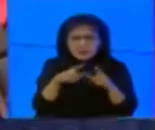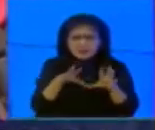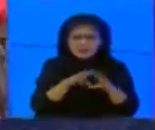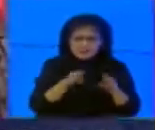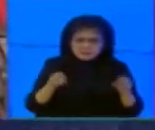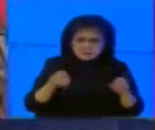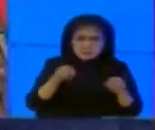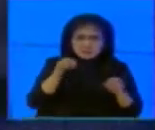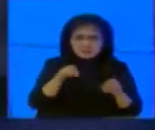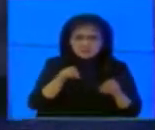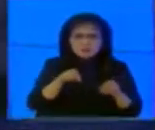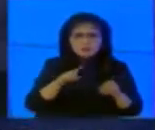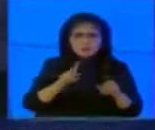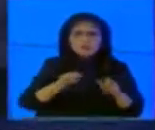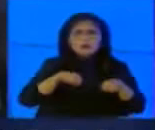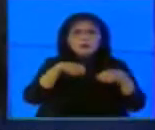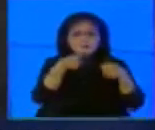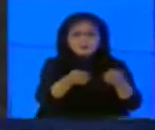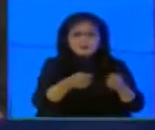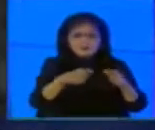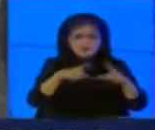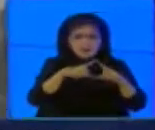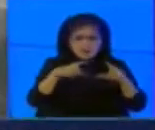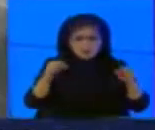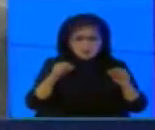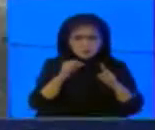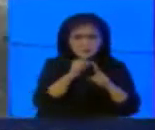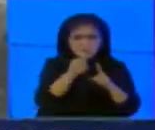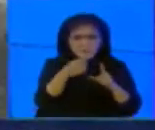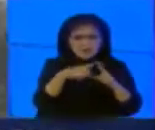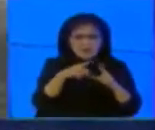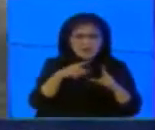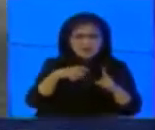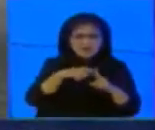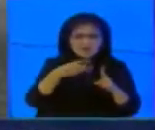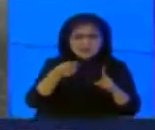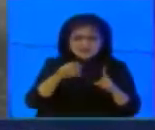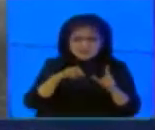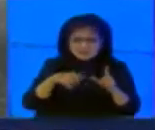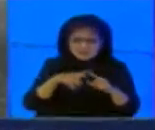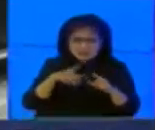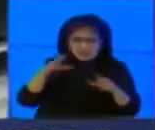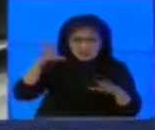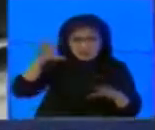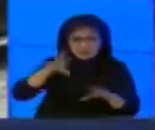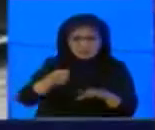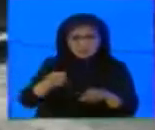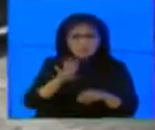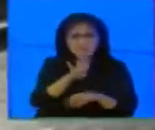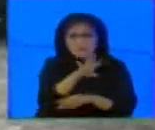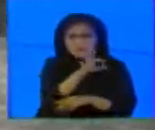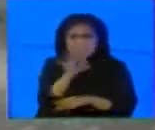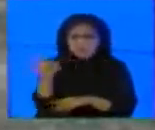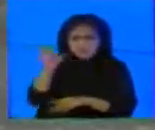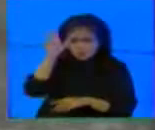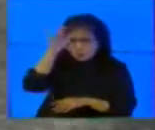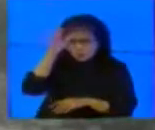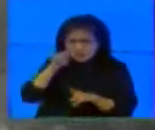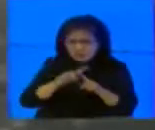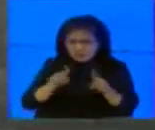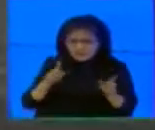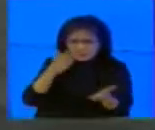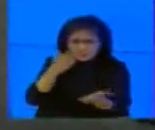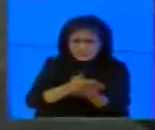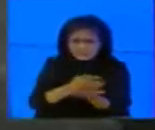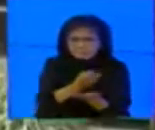Hingga saat ini pendaftaran kartu prakerja di Dinas Tenaga Kerja Kota Semarang telah mencapai 4.000 orang. Namun belum diputuskan berapa